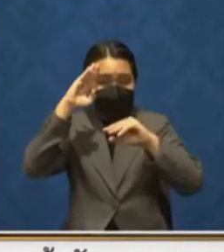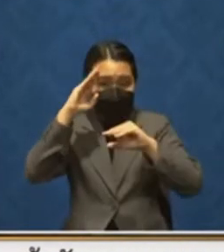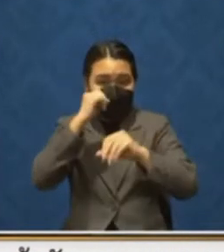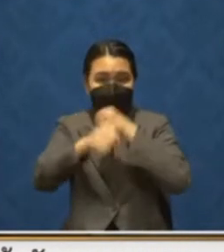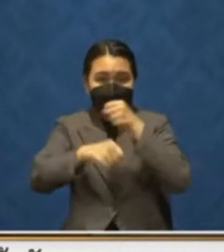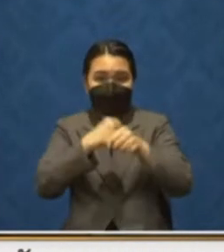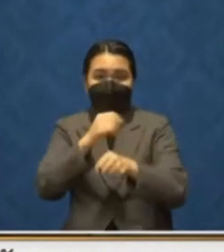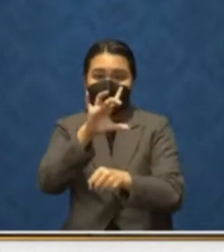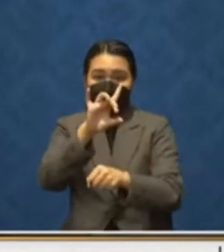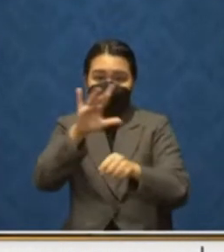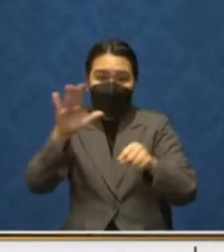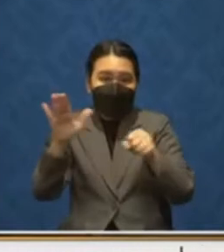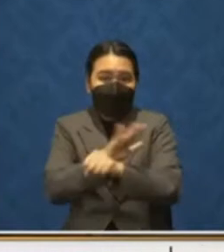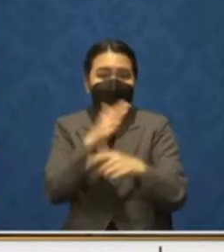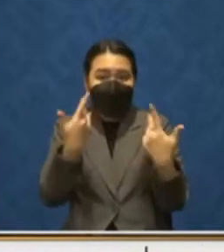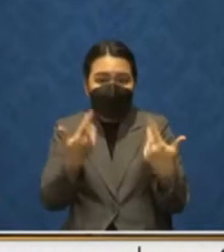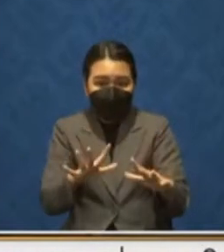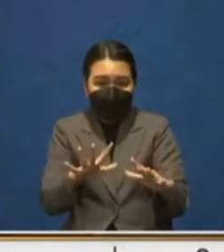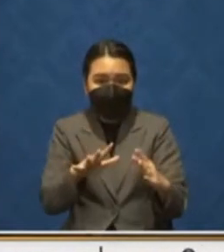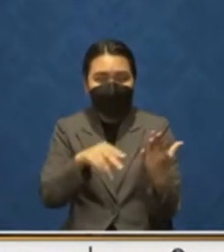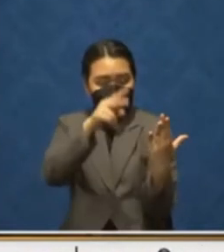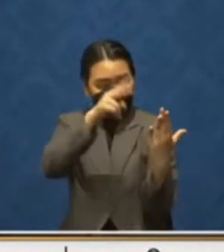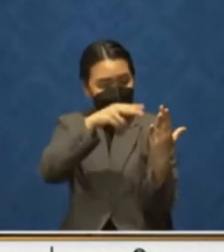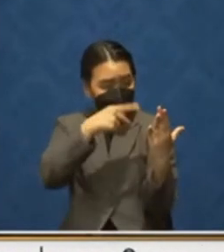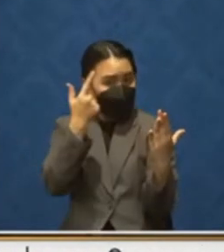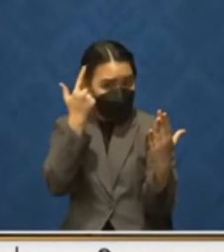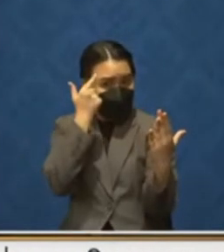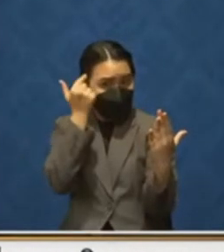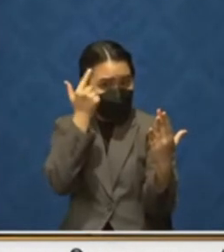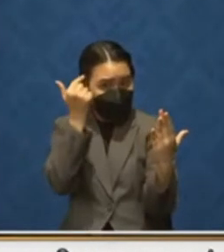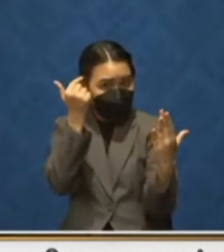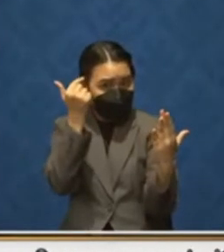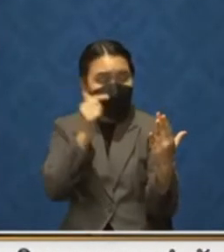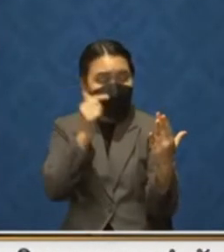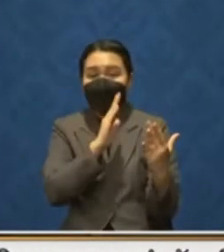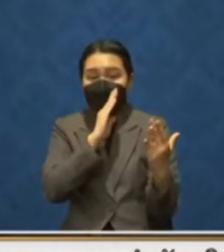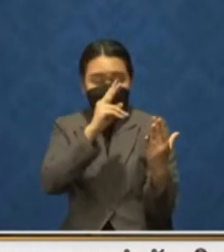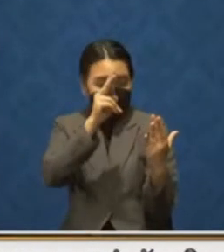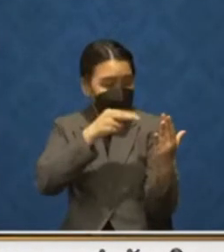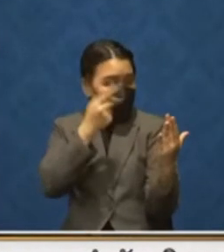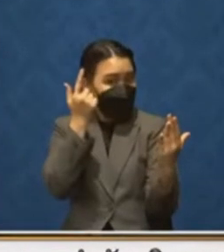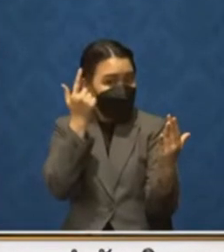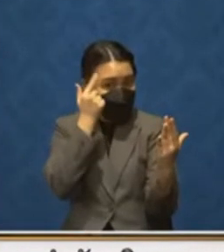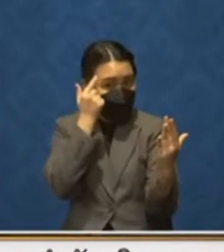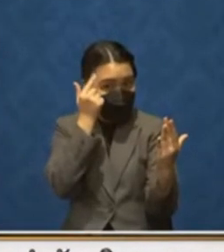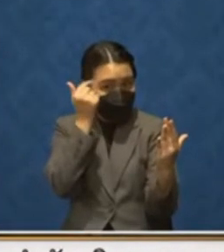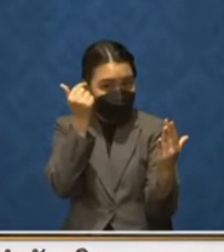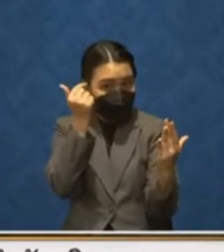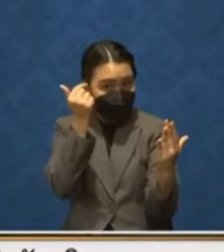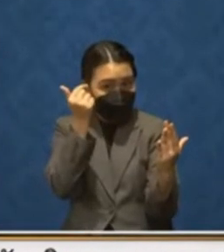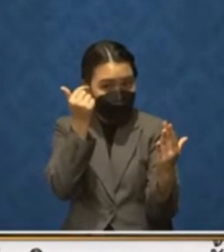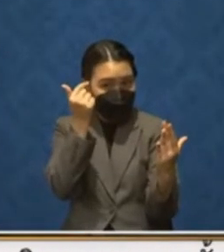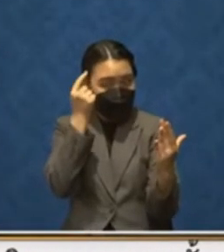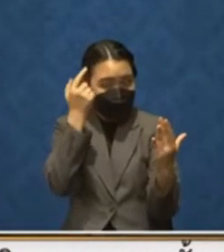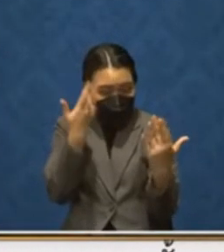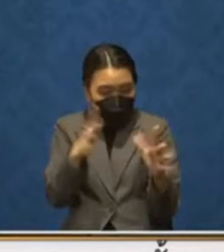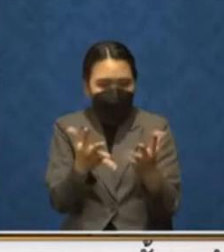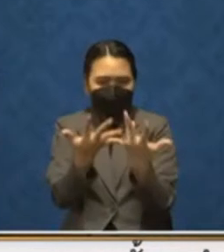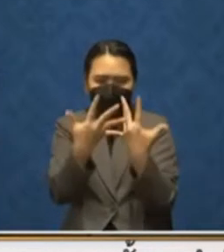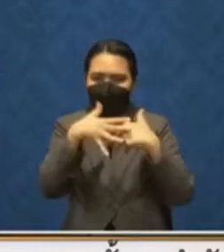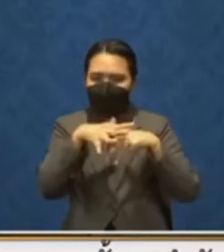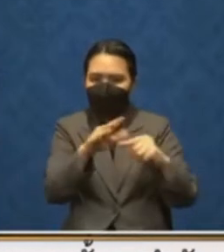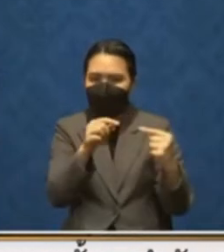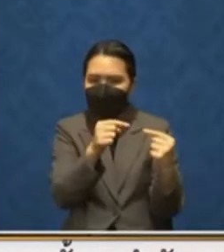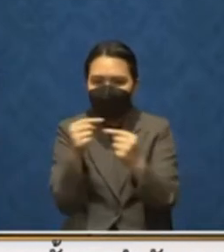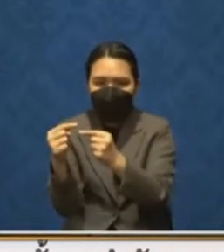คุณก็อ่านหนังสือเป็นนี่นะครับเมื่อคุณอ่านหนังสือเป็นครูยังไปร่วมกับเขาต่ออีกนะ